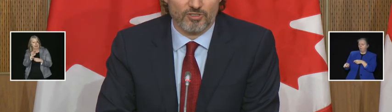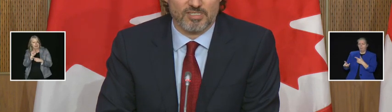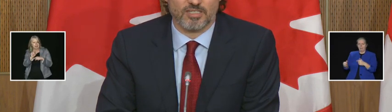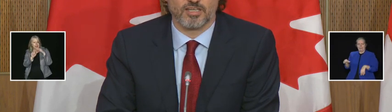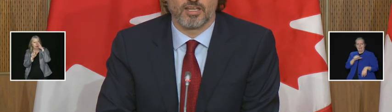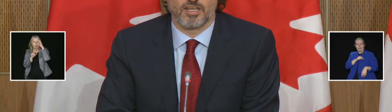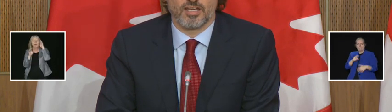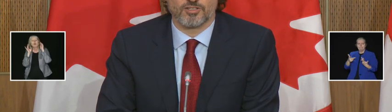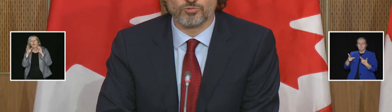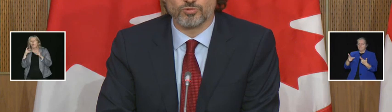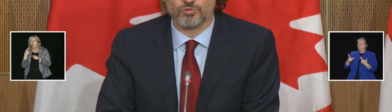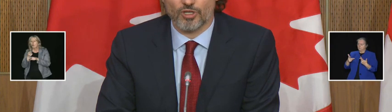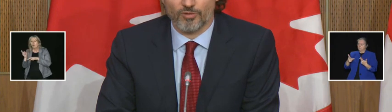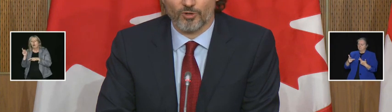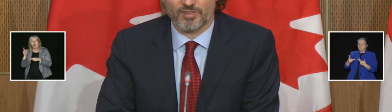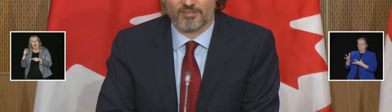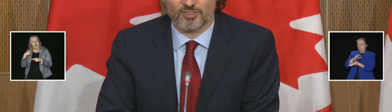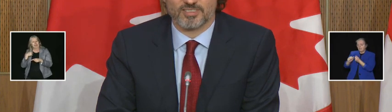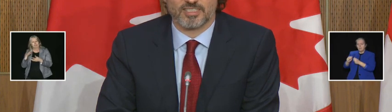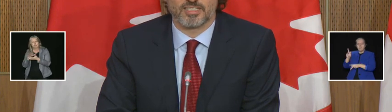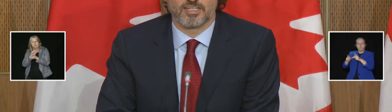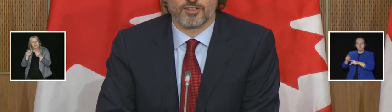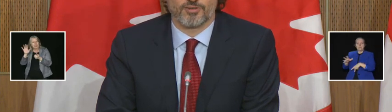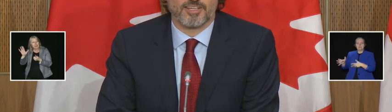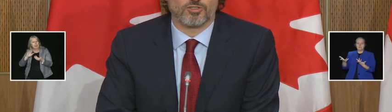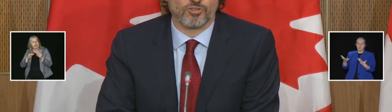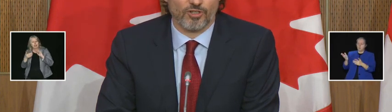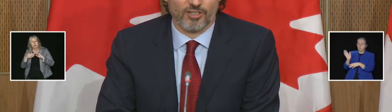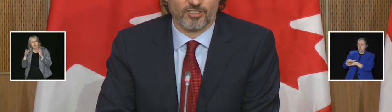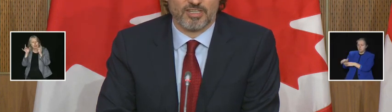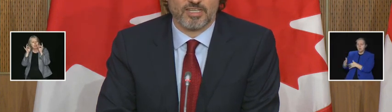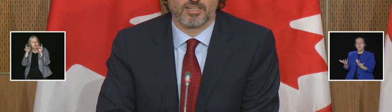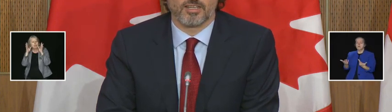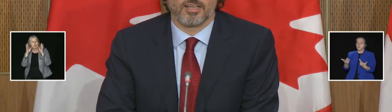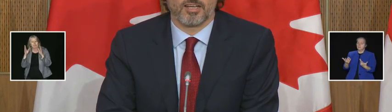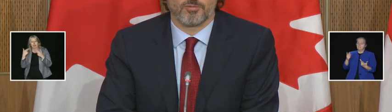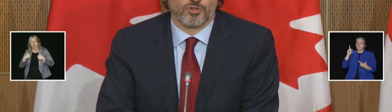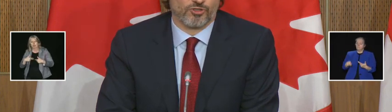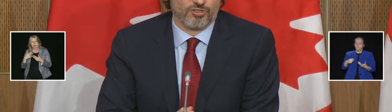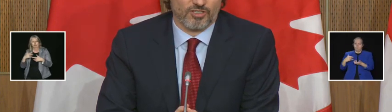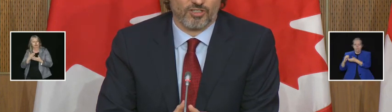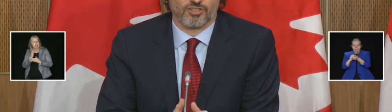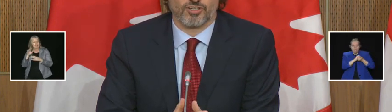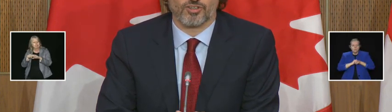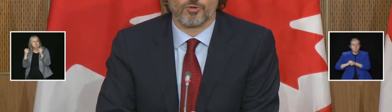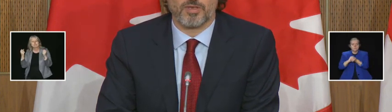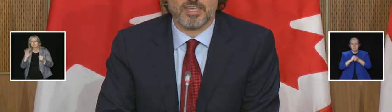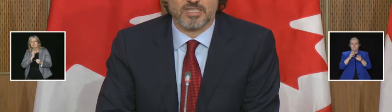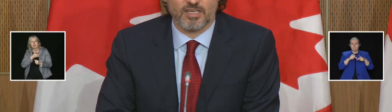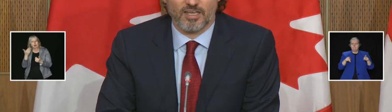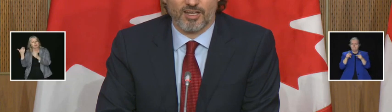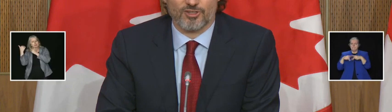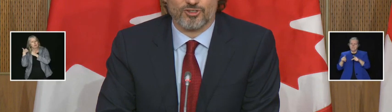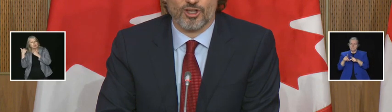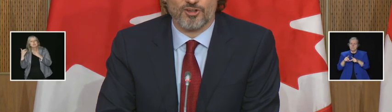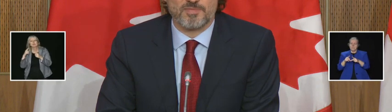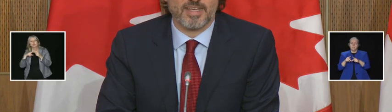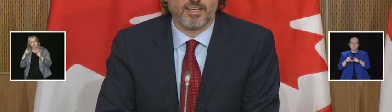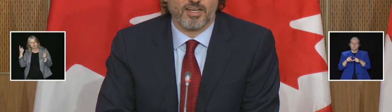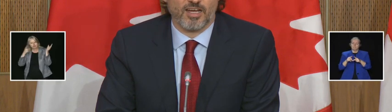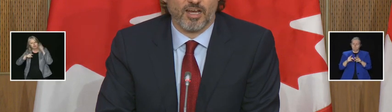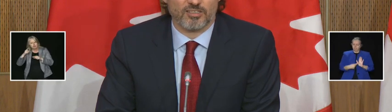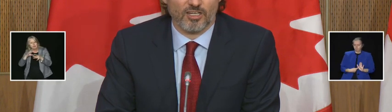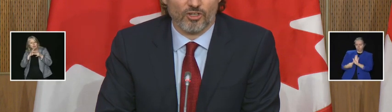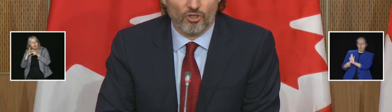même de génocide nous nous devons d'avancer de façon coordonnée un poste en tant que pays seul